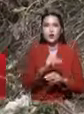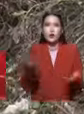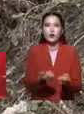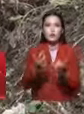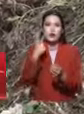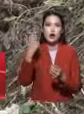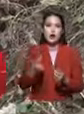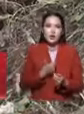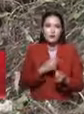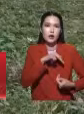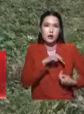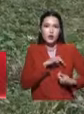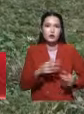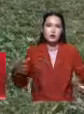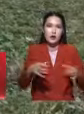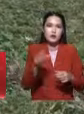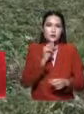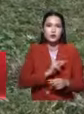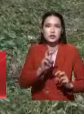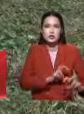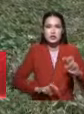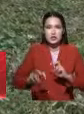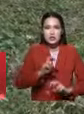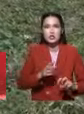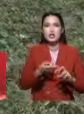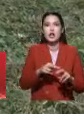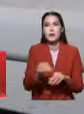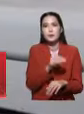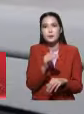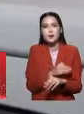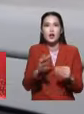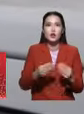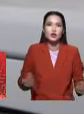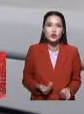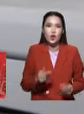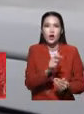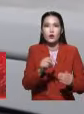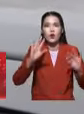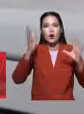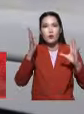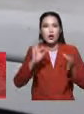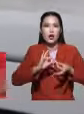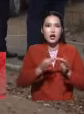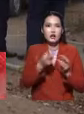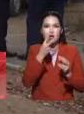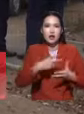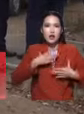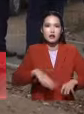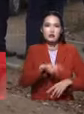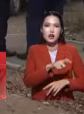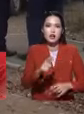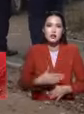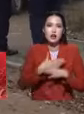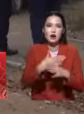құтқарушылары мен әскери қызметшілері жұмылдырылды. Сондай-ақ еріктілер, жергілікті тұрғындар мен оқиғаға бей-жай қарай алмаған азаматтар